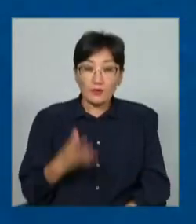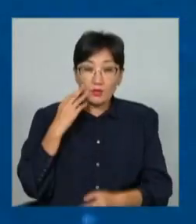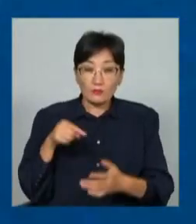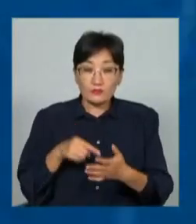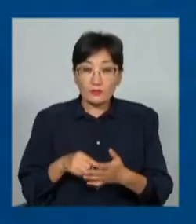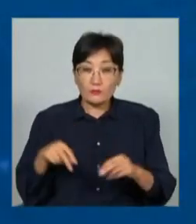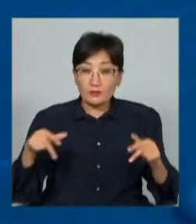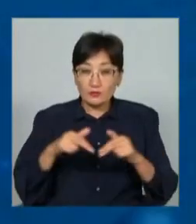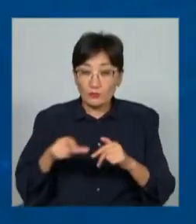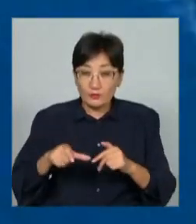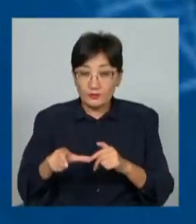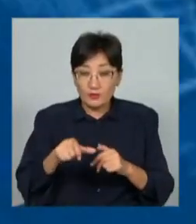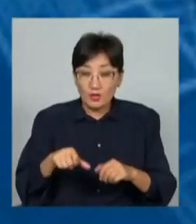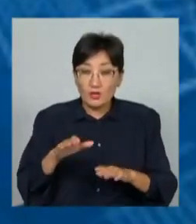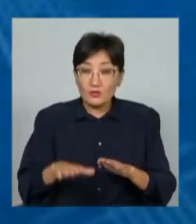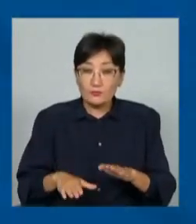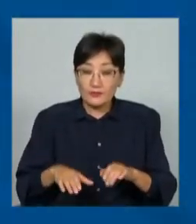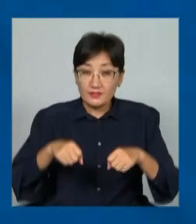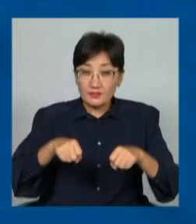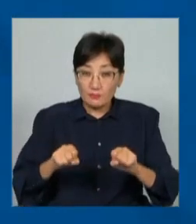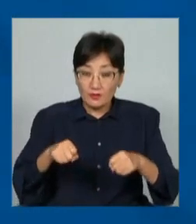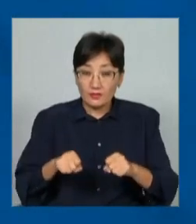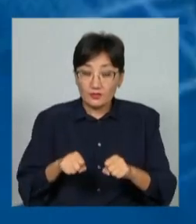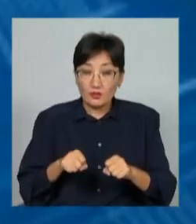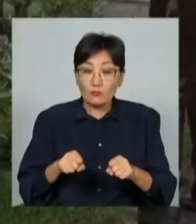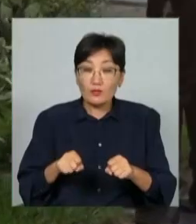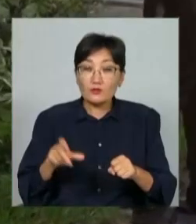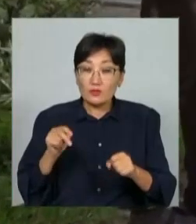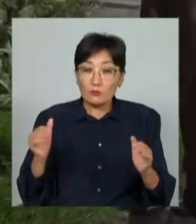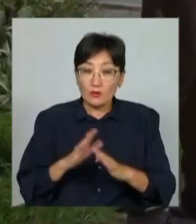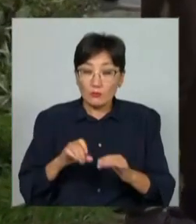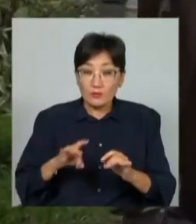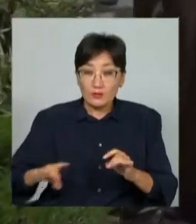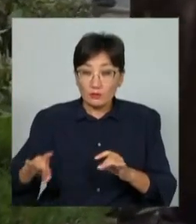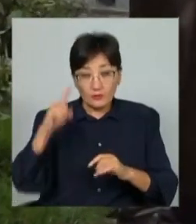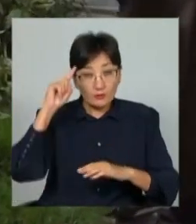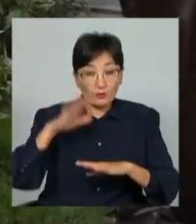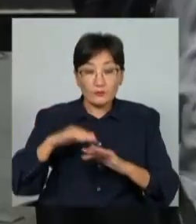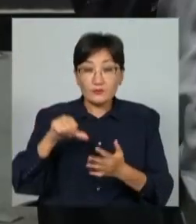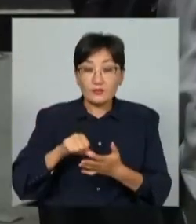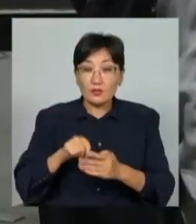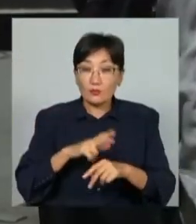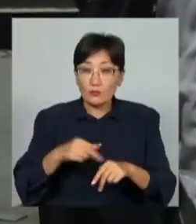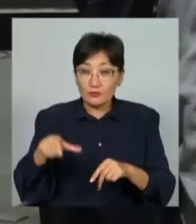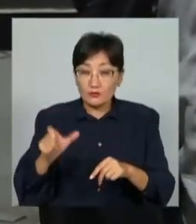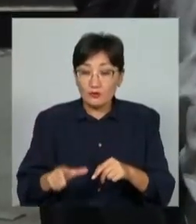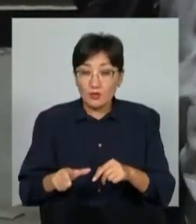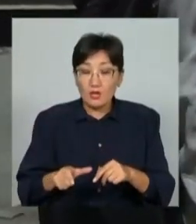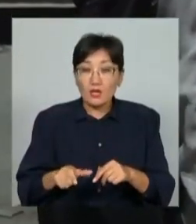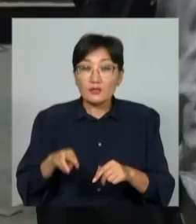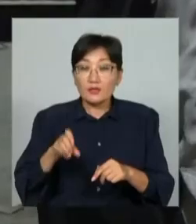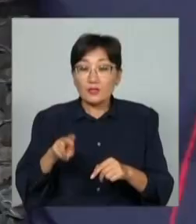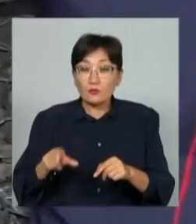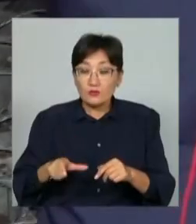Алматыда жүргіншілер жолында самокатпен жүретіндер азаймай тұр. Соған байланысты Медеу ауданының әкімдік өкілдері мен тәртіп сақшылары Теренқұр